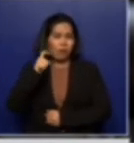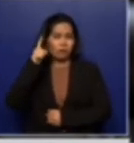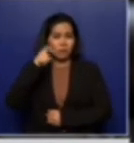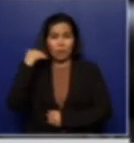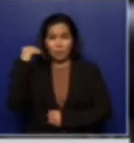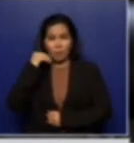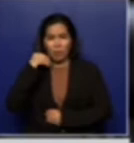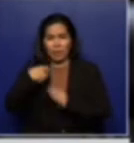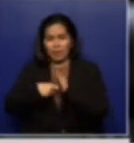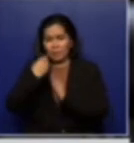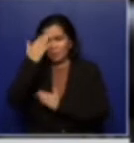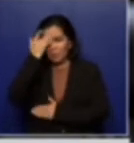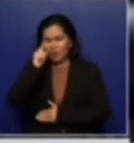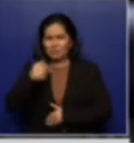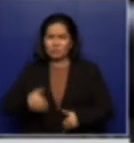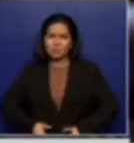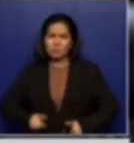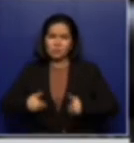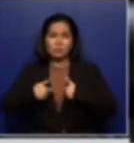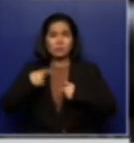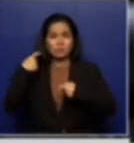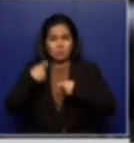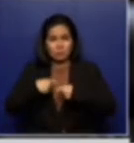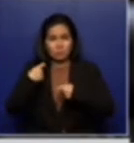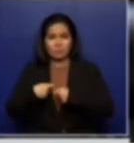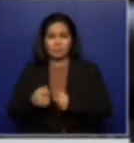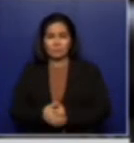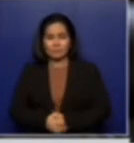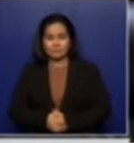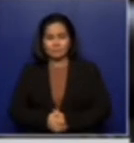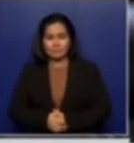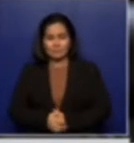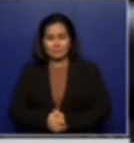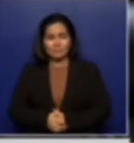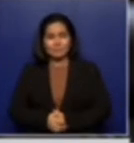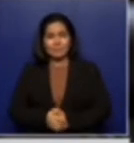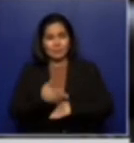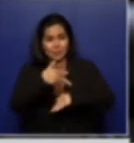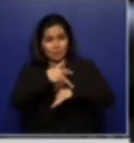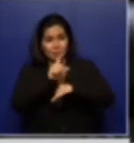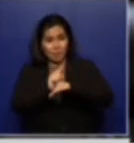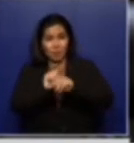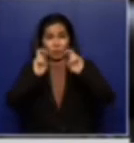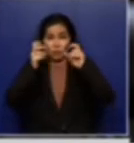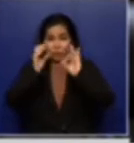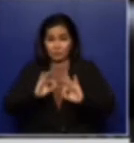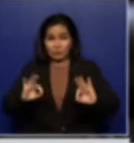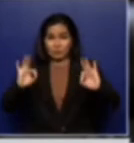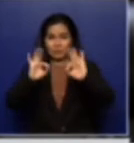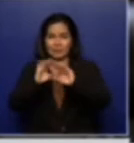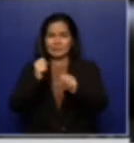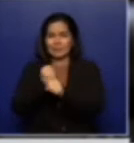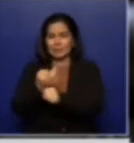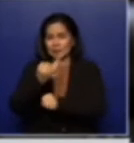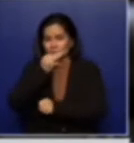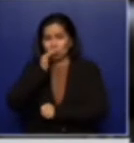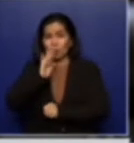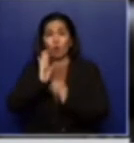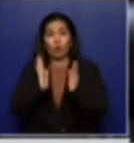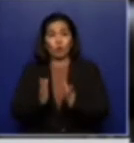เพราะเขาลำบากครับท่านประธานครับปัจจัยสำคัญที่สุดในการประกอบอาชีพเกษตรกรนั้น